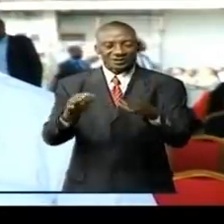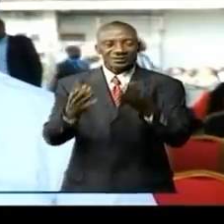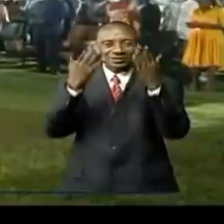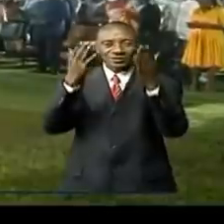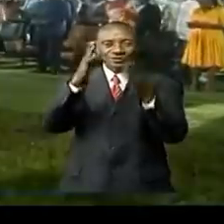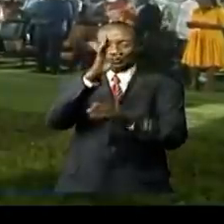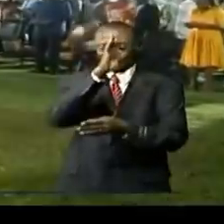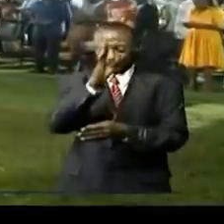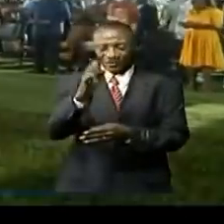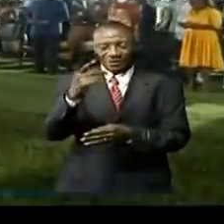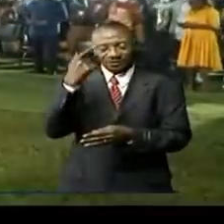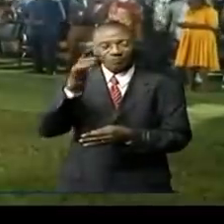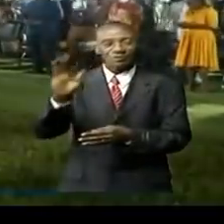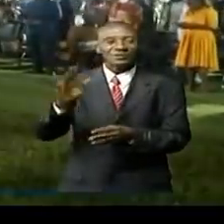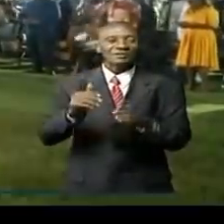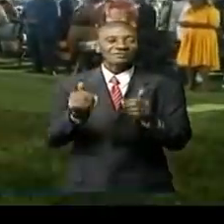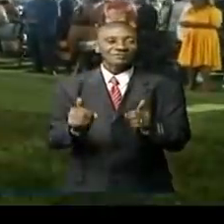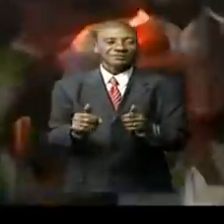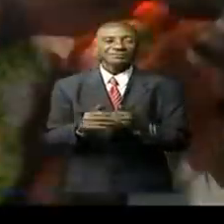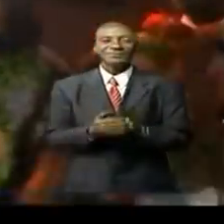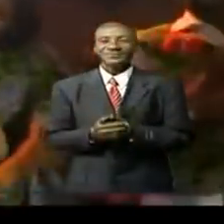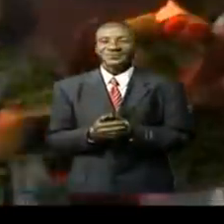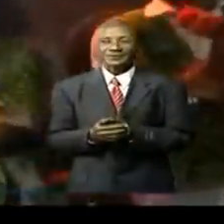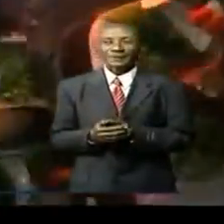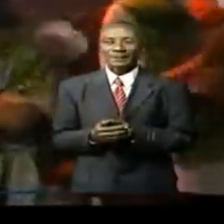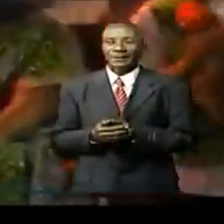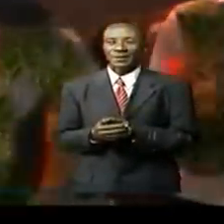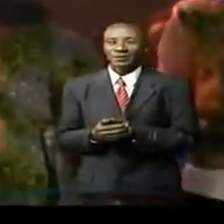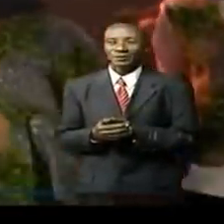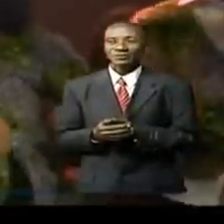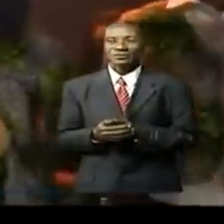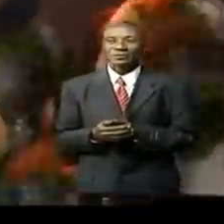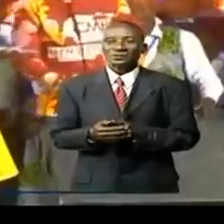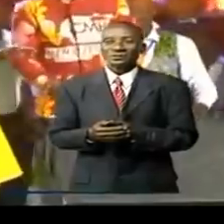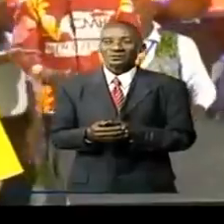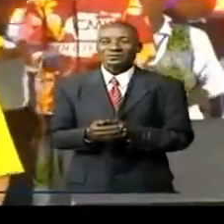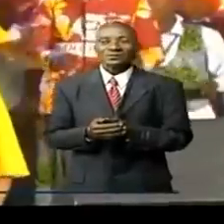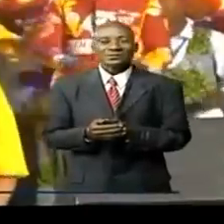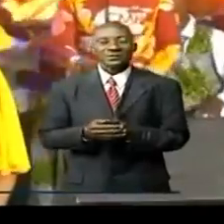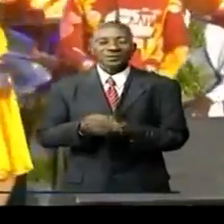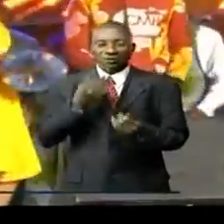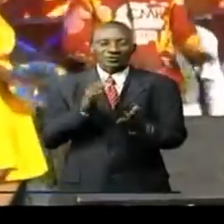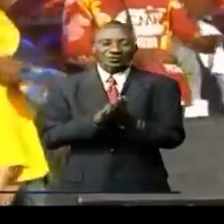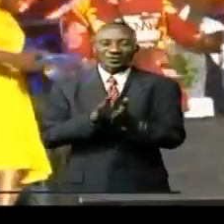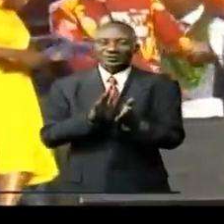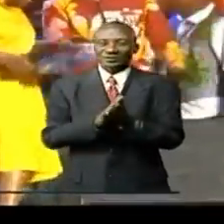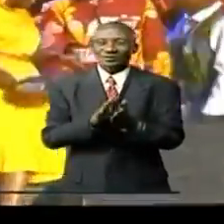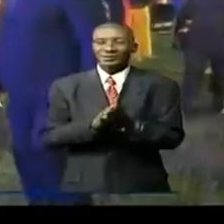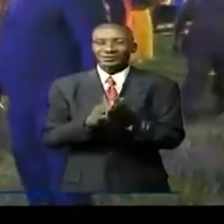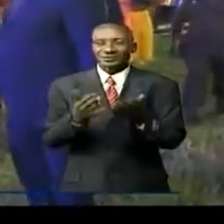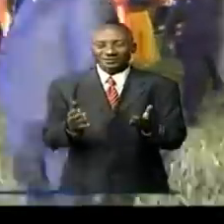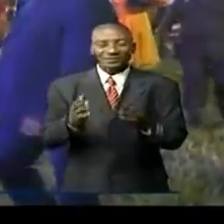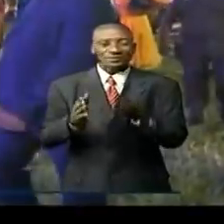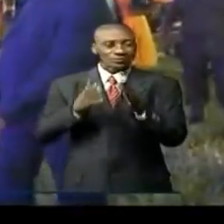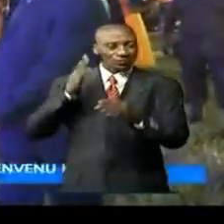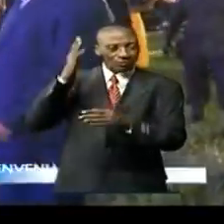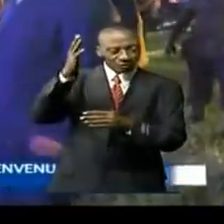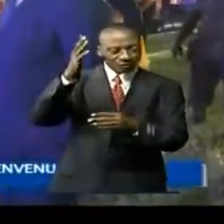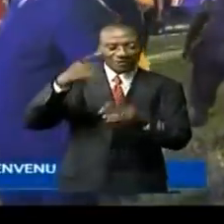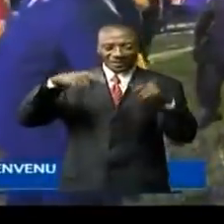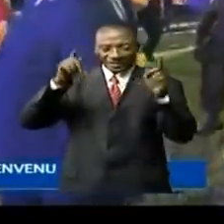vie. Comme à l'entame, danse et louange ont sanctionné cette liturgie dans la prochaine rencontre est prévue pour l'an